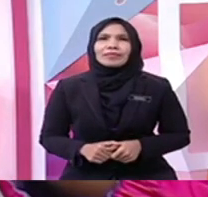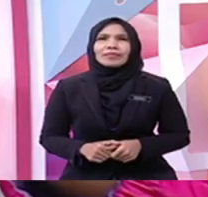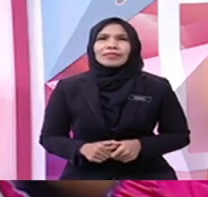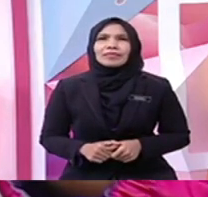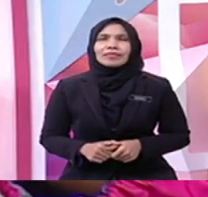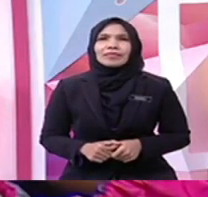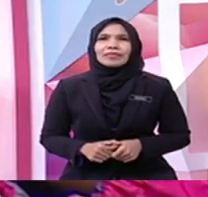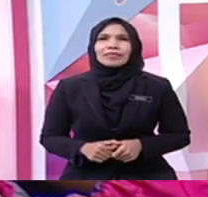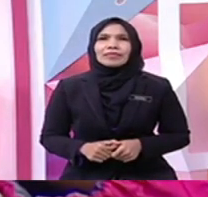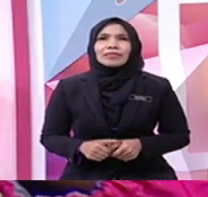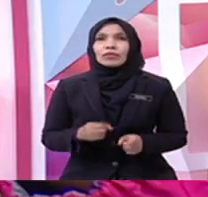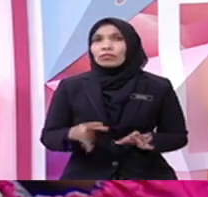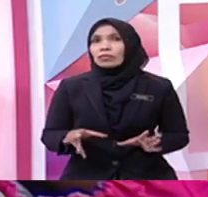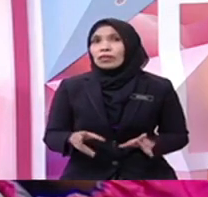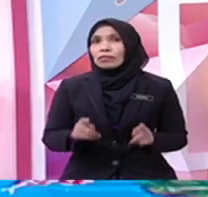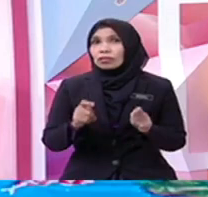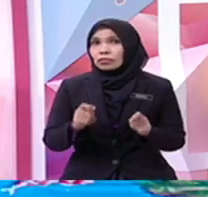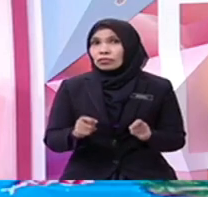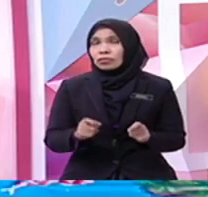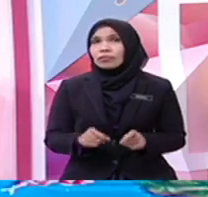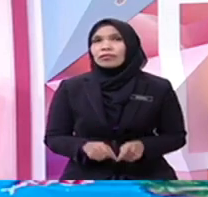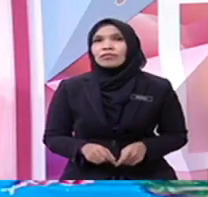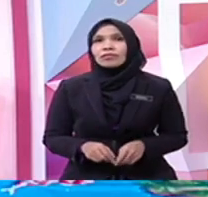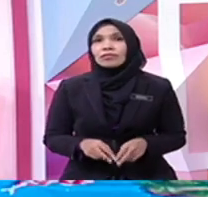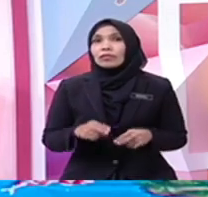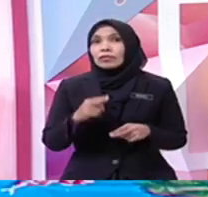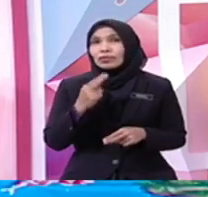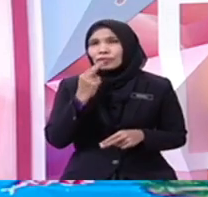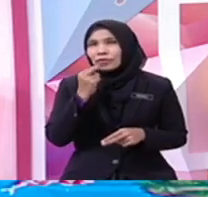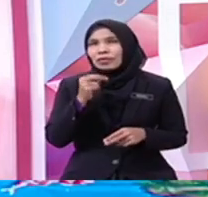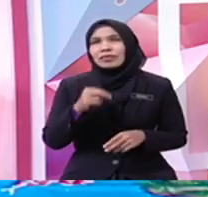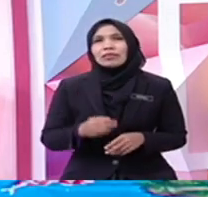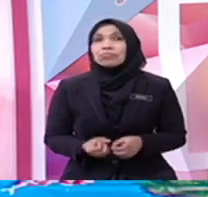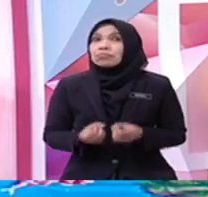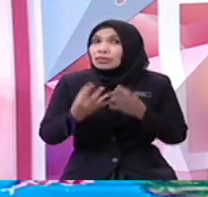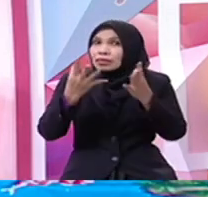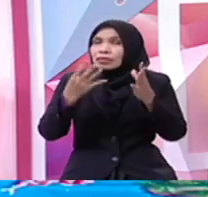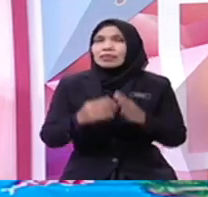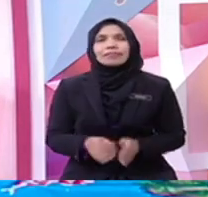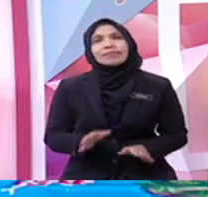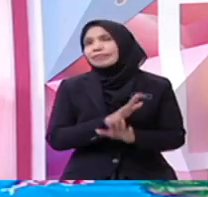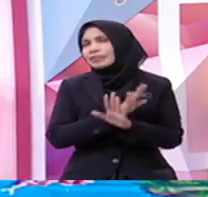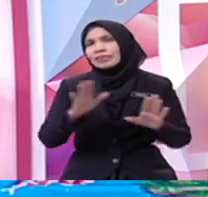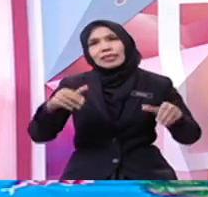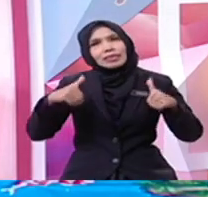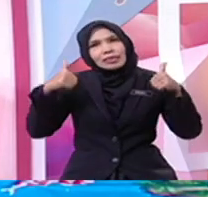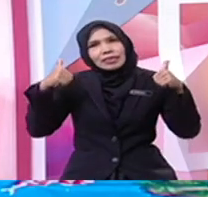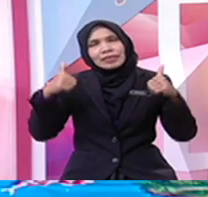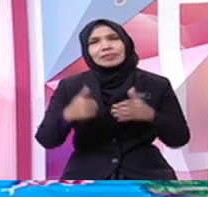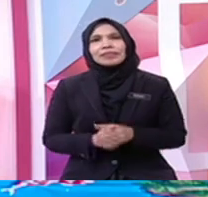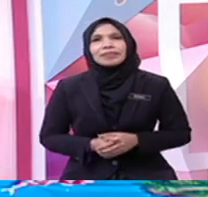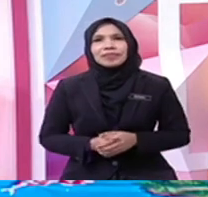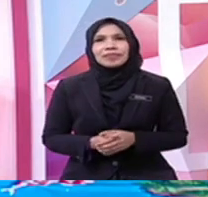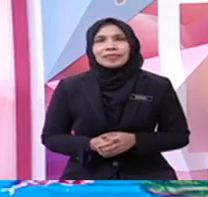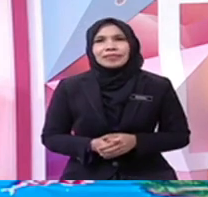bule-bule Dia mestilah tinggi dan Kalau bulu yang tinggi adalah makanan yang tidak sehat deh kita